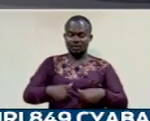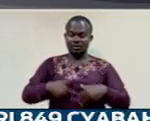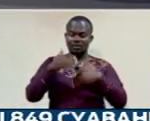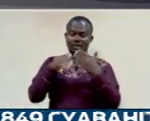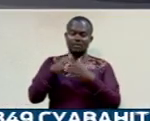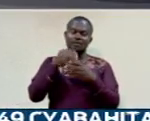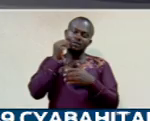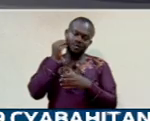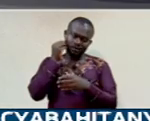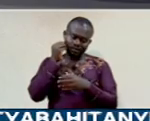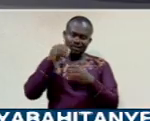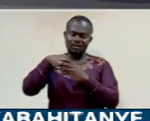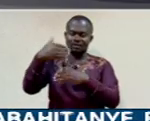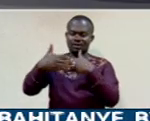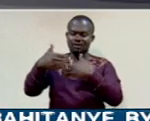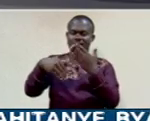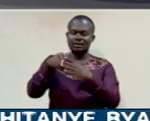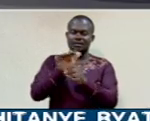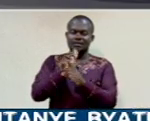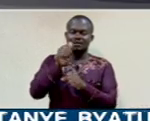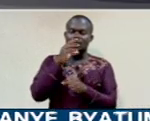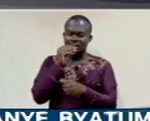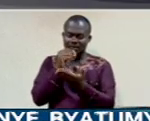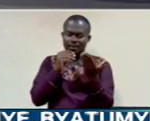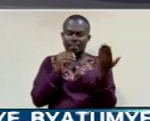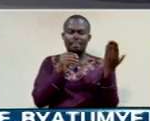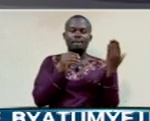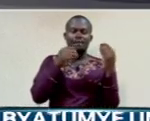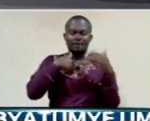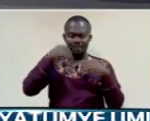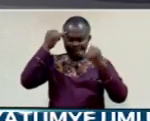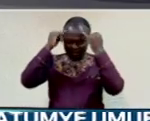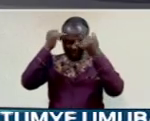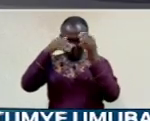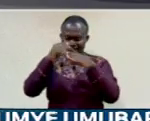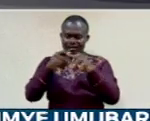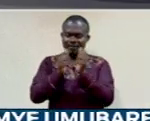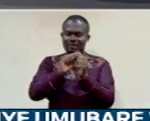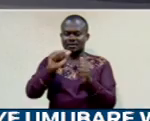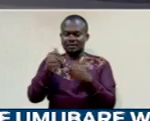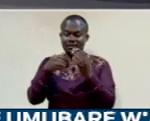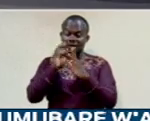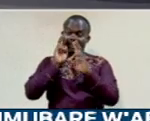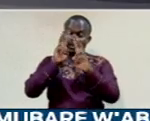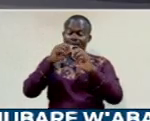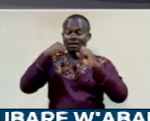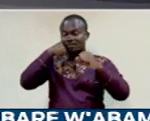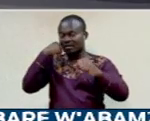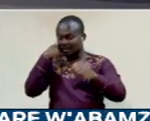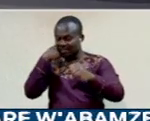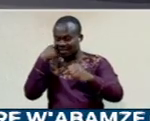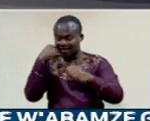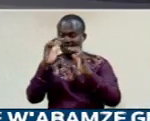aho batuye muri karitsiye niko bakunze kubavuga bari hamwe buri wese afite ibitekerezo bitandukanye n'iby'undi barareba amafilime